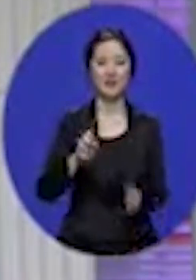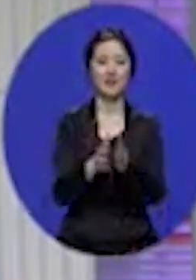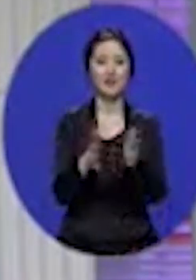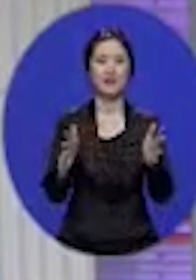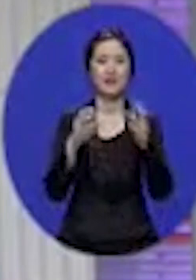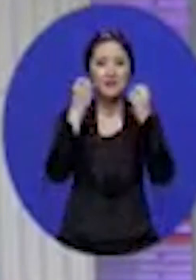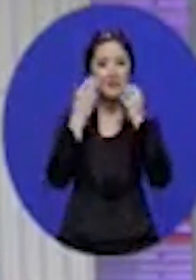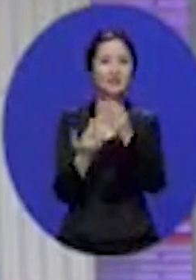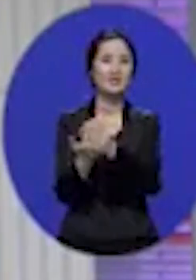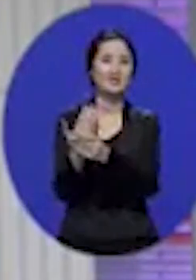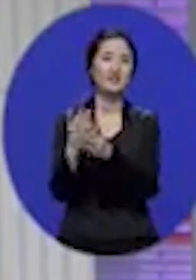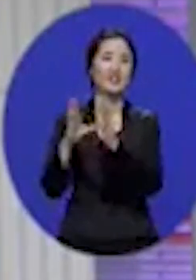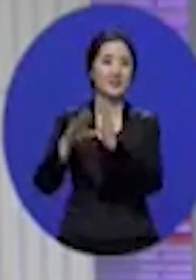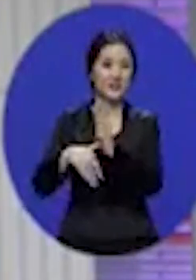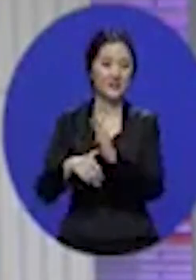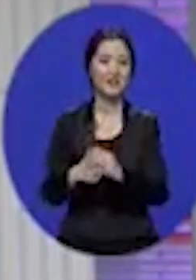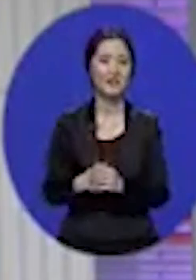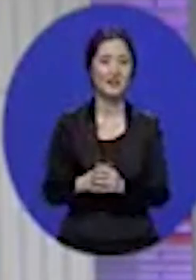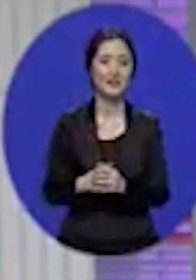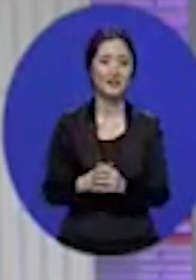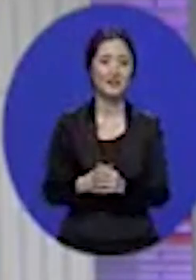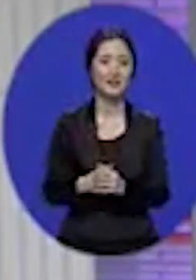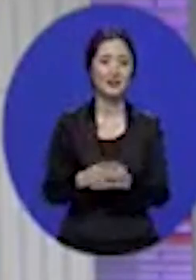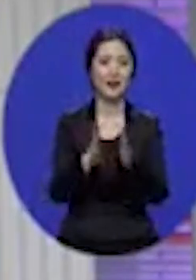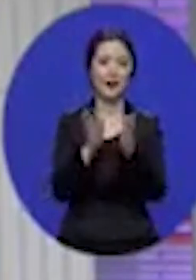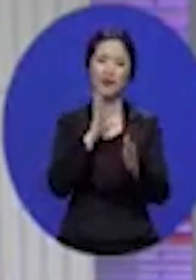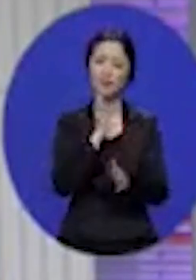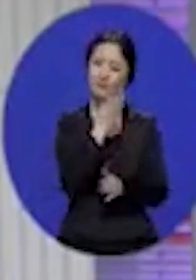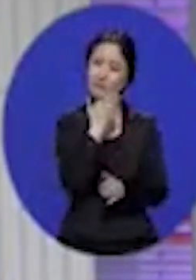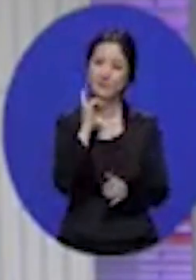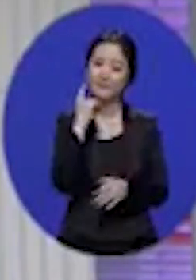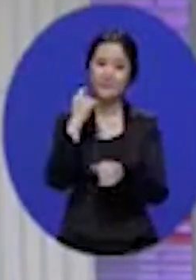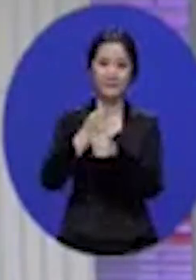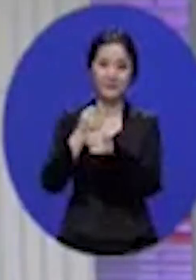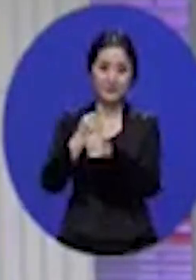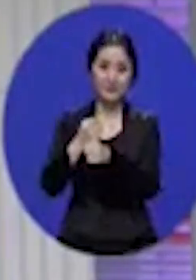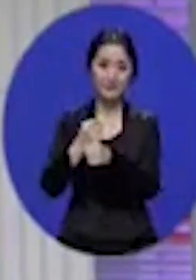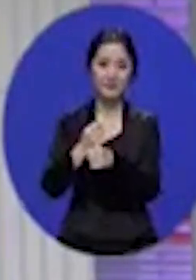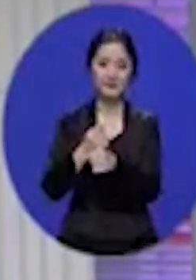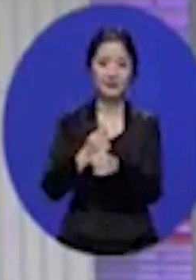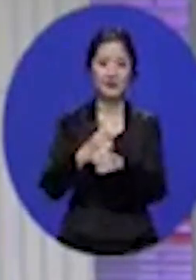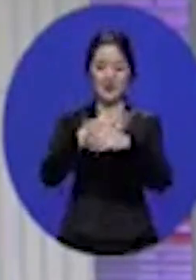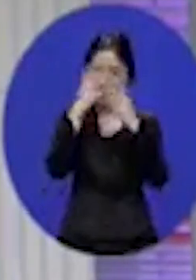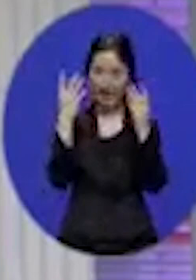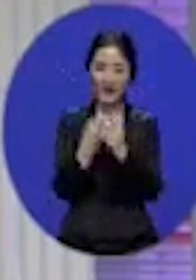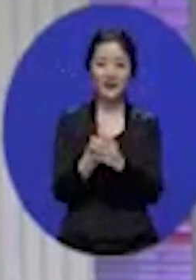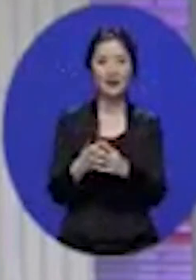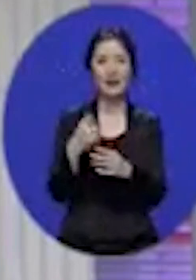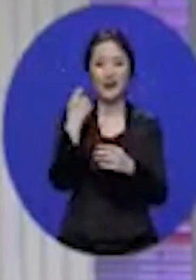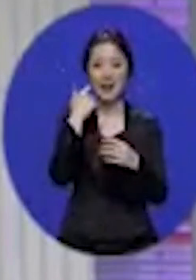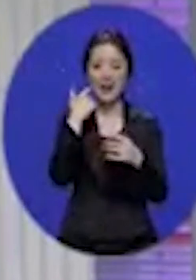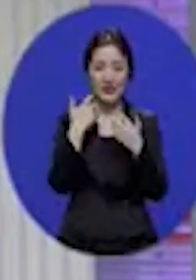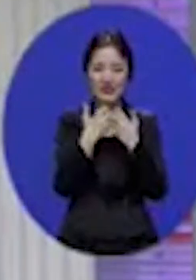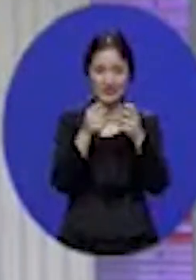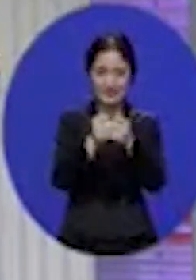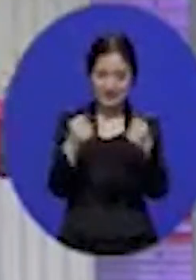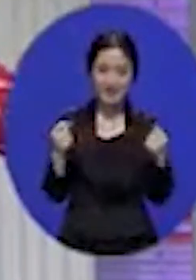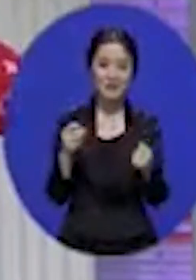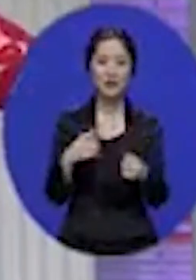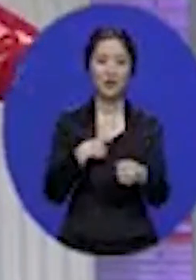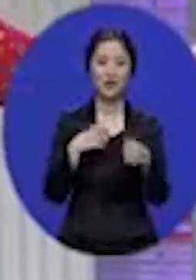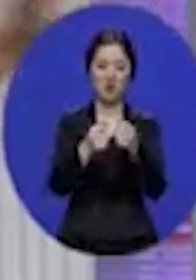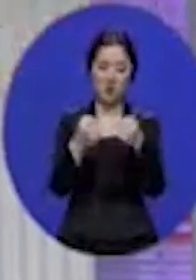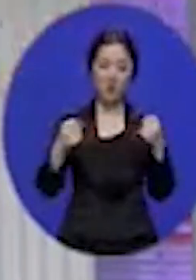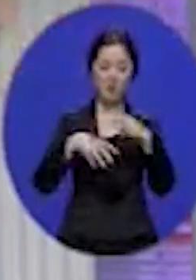시작했었어요. 알록달록하게 예쁘게 이렇게 원룸 아파트를 지어놓고 다 빌트인 돼 있는 거야. 냉장고, 뭐 장롱, 뭐 이런 것들이